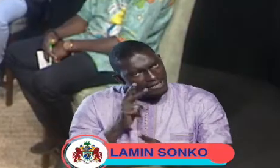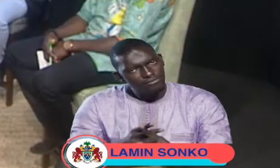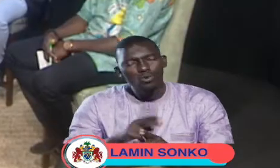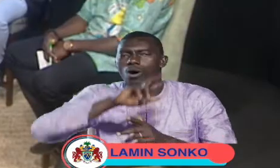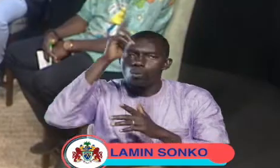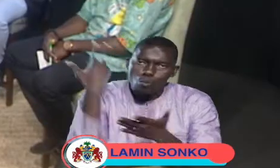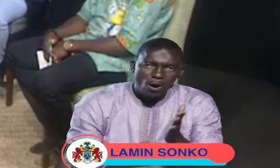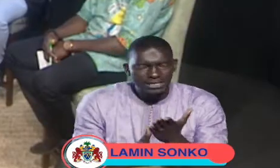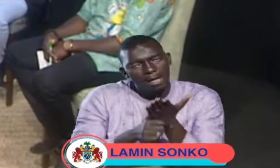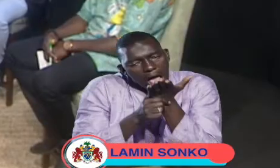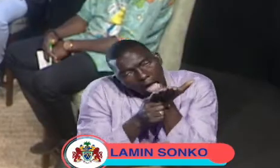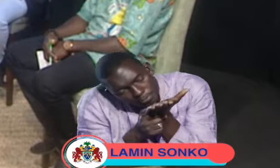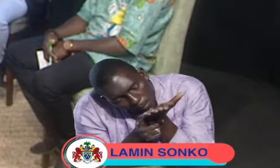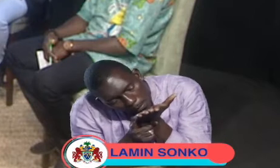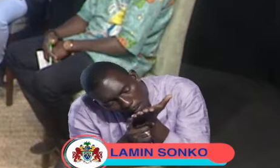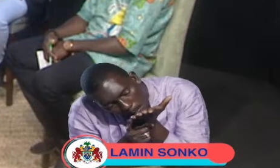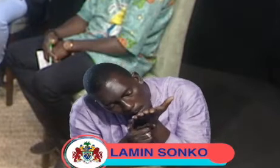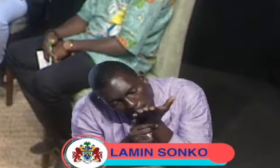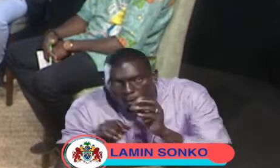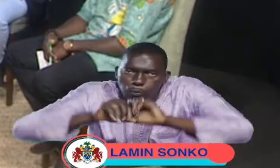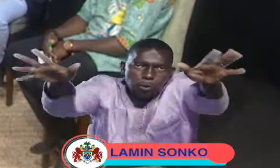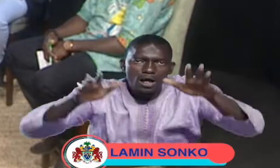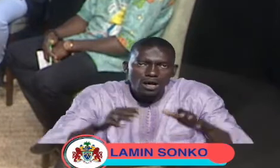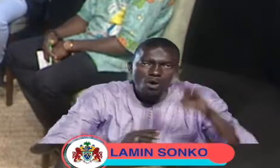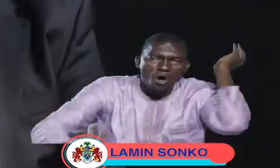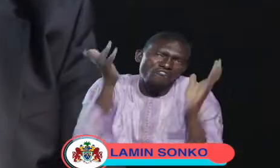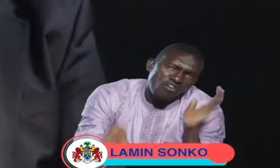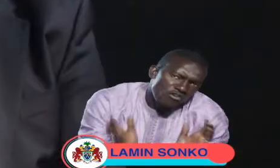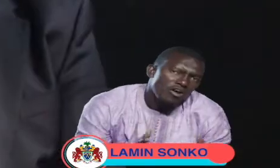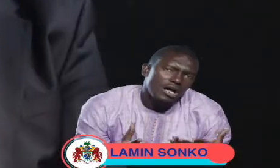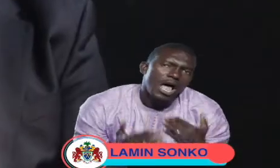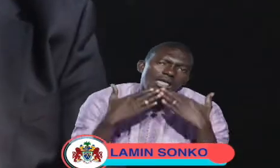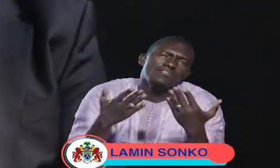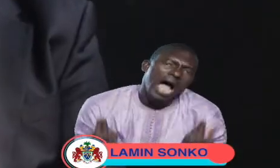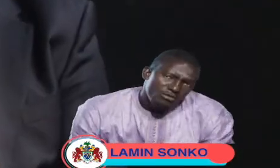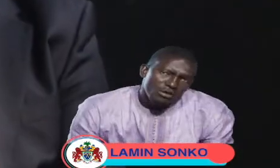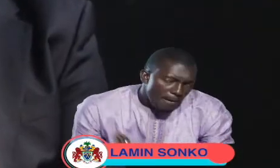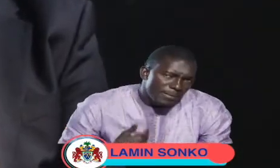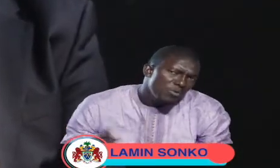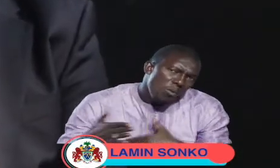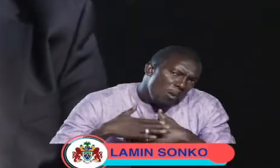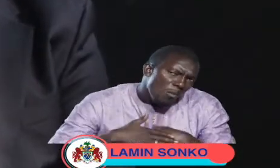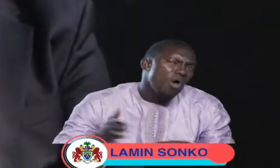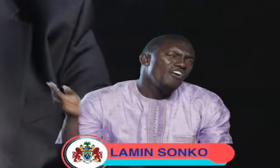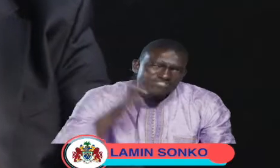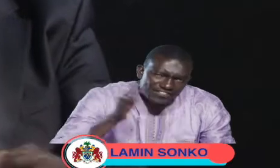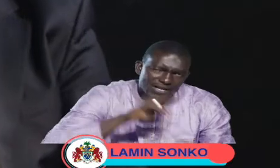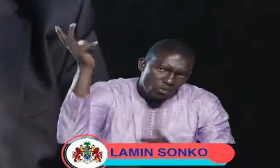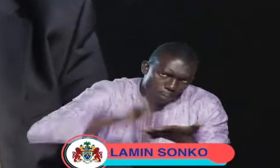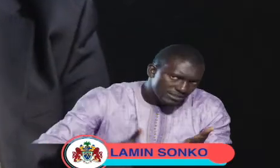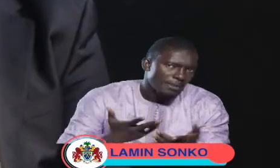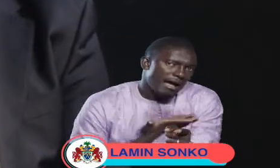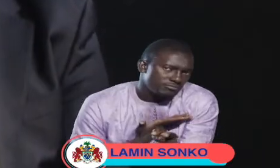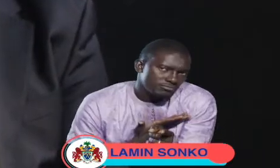ko false information li nak ko def nak mun nañ la jaffa ben bes mun nañ la jaffa yo nga ko de di def lolu